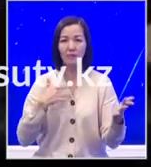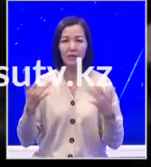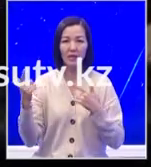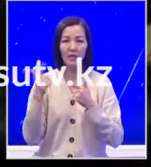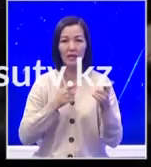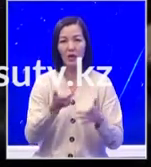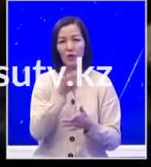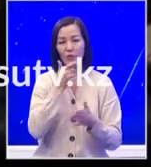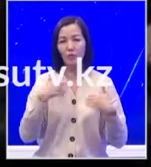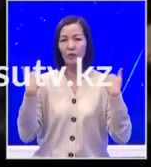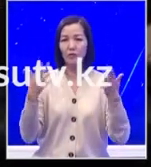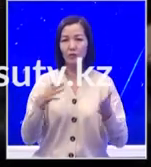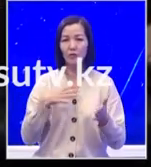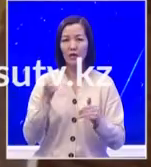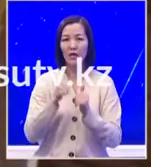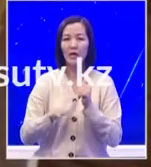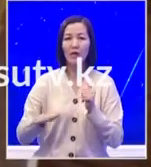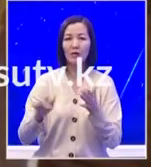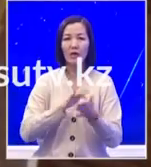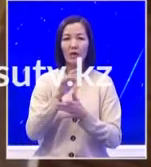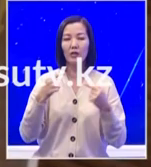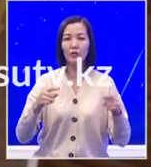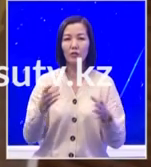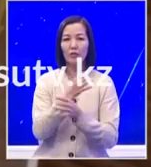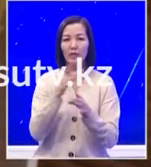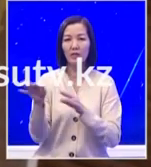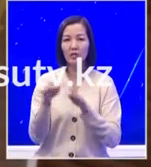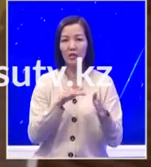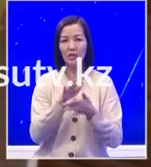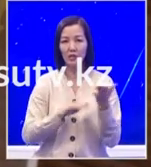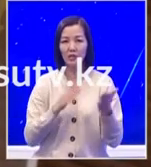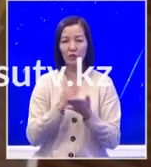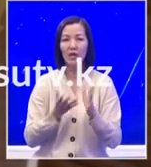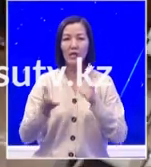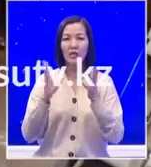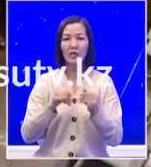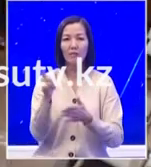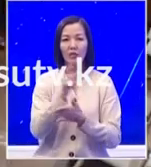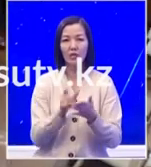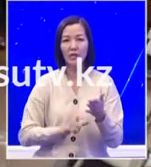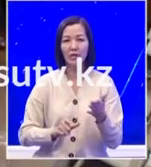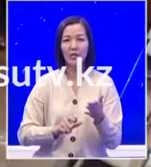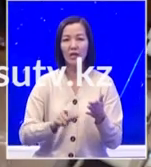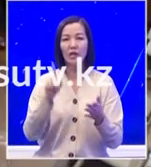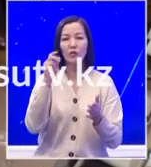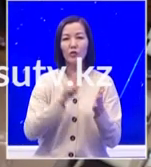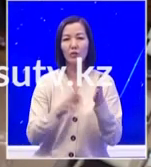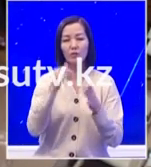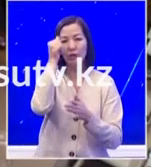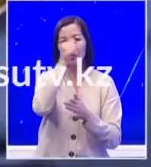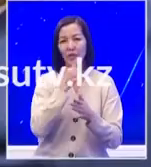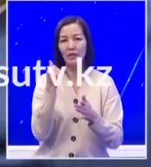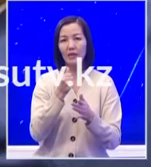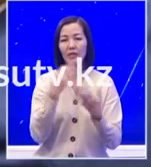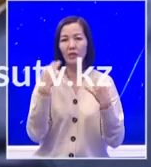дайындалып, көрерменге жол тартты. Әр аудан қалада түрлі мәдени іс-шара жалғасуда деді. Жалпы жыр жамбозының 175 жылдығы